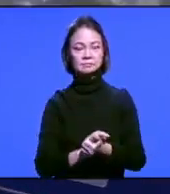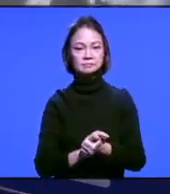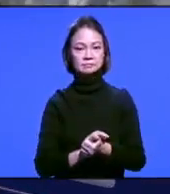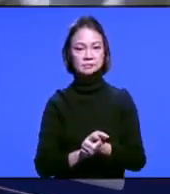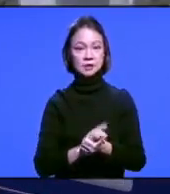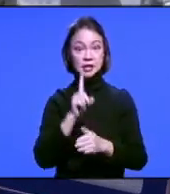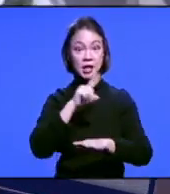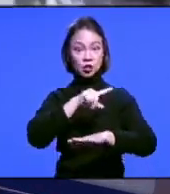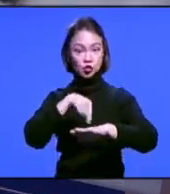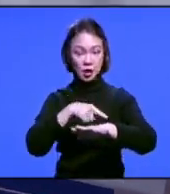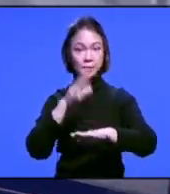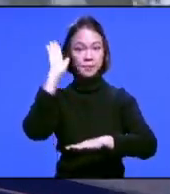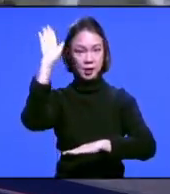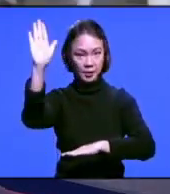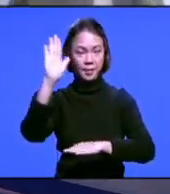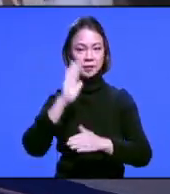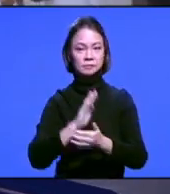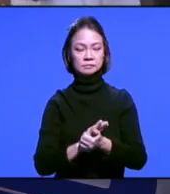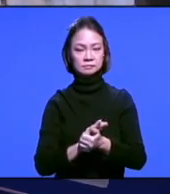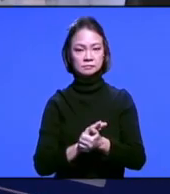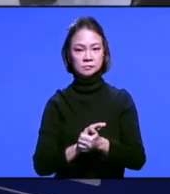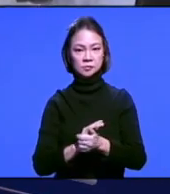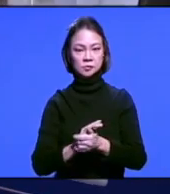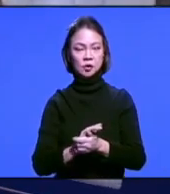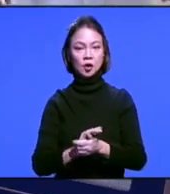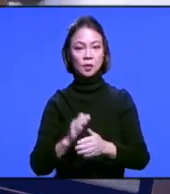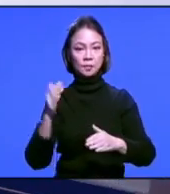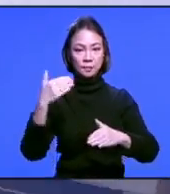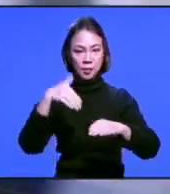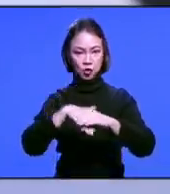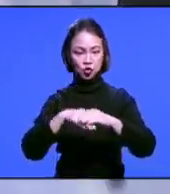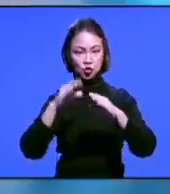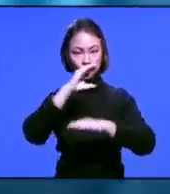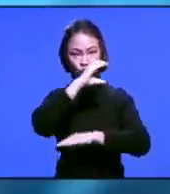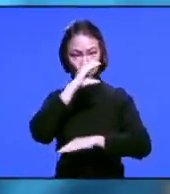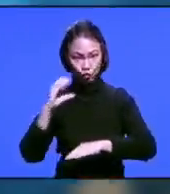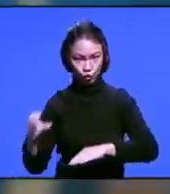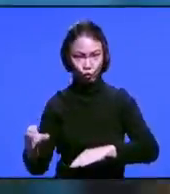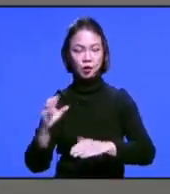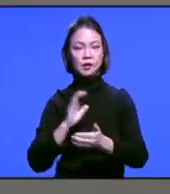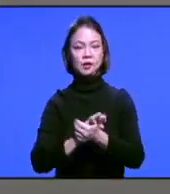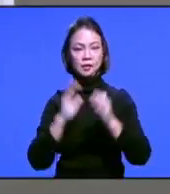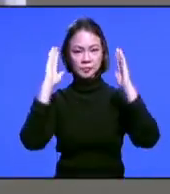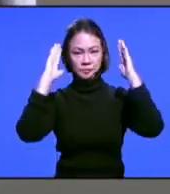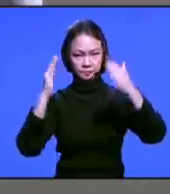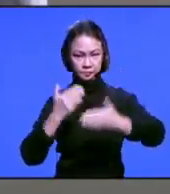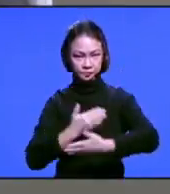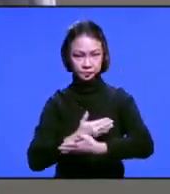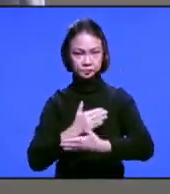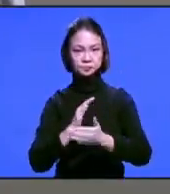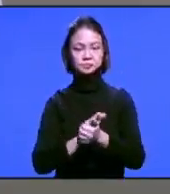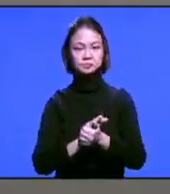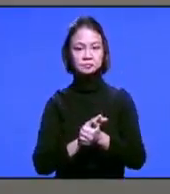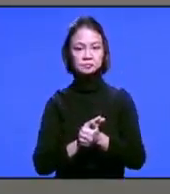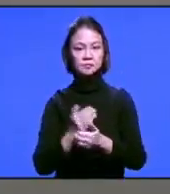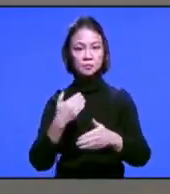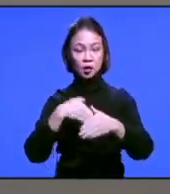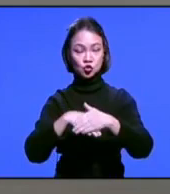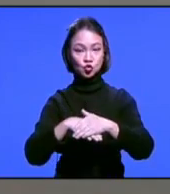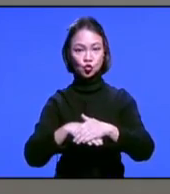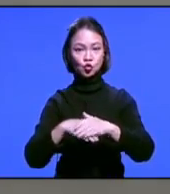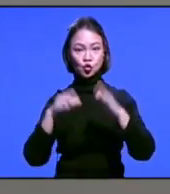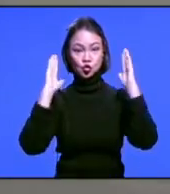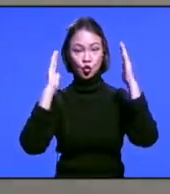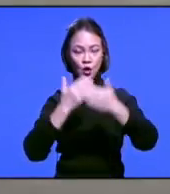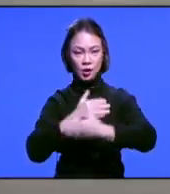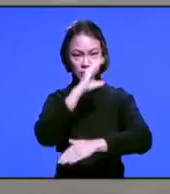1 jam lagi kira-kira masuk waktu zuhur, dan itu setelah waktu zuhur, begitu masuk waktu zuhur itu hanya